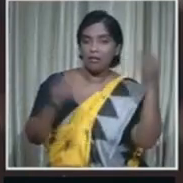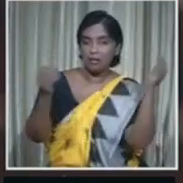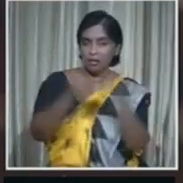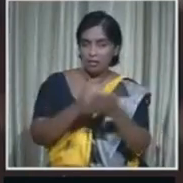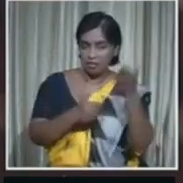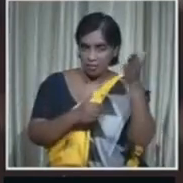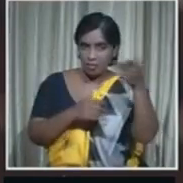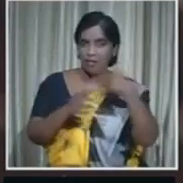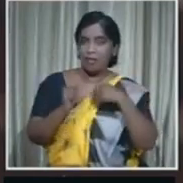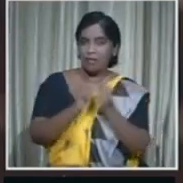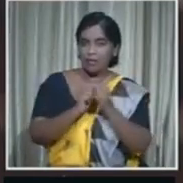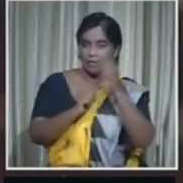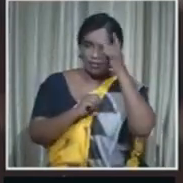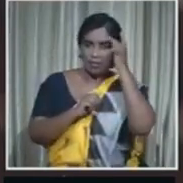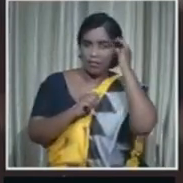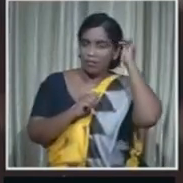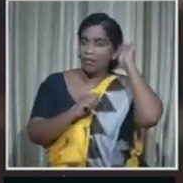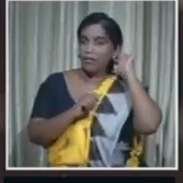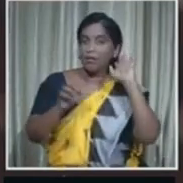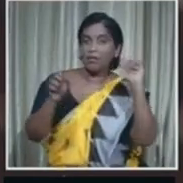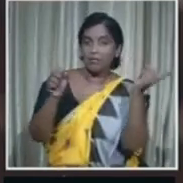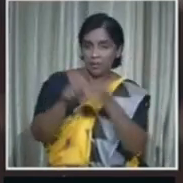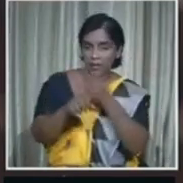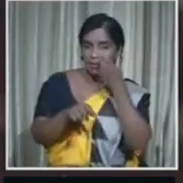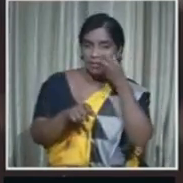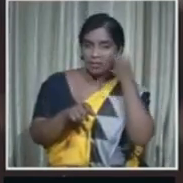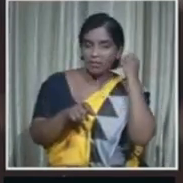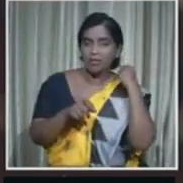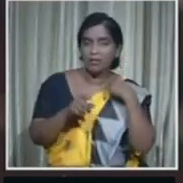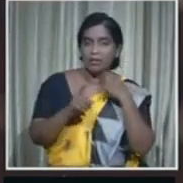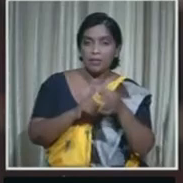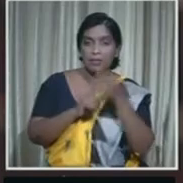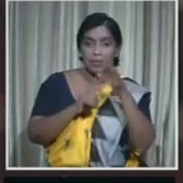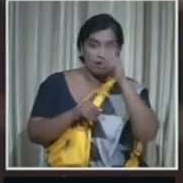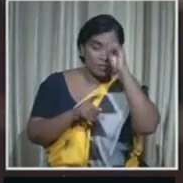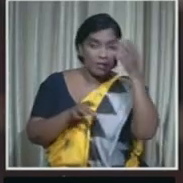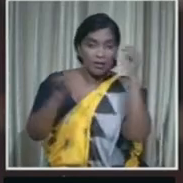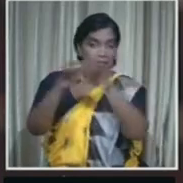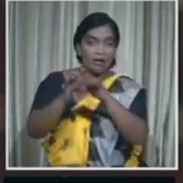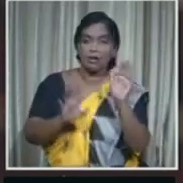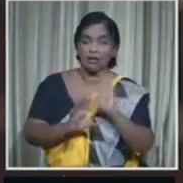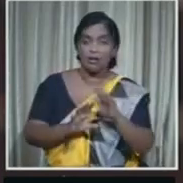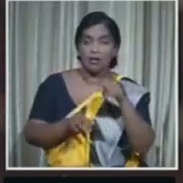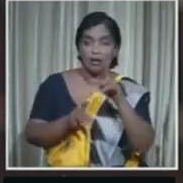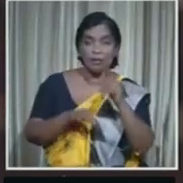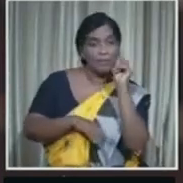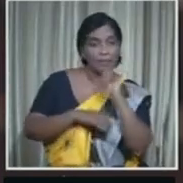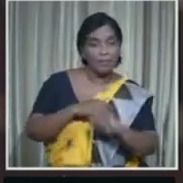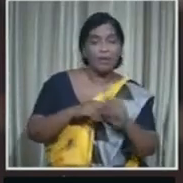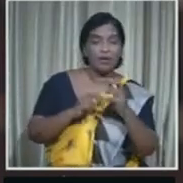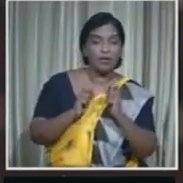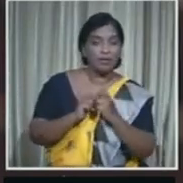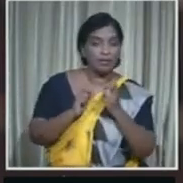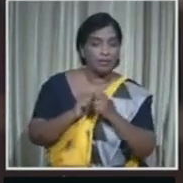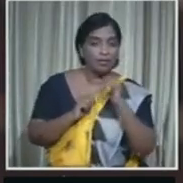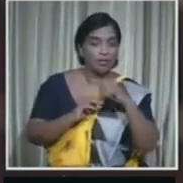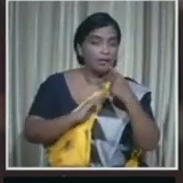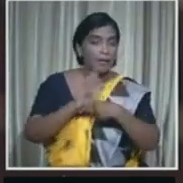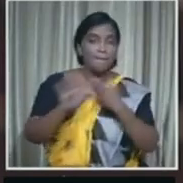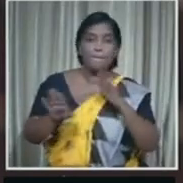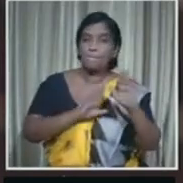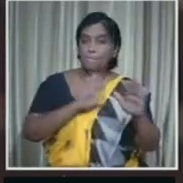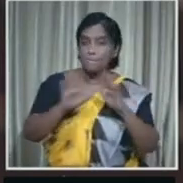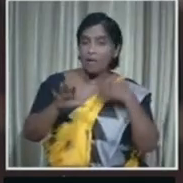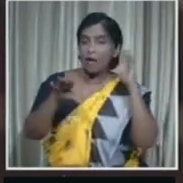ඉන්නේ. මේ හදන්නේ මරන්න. ප්‍රේමදාස මහත්තය බලයට ගේන්න නෙමෙයි. මේ හදන්නේ කුමන්ත්‍රණයක් විප්ලවයකින් රටේ පාලන බලය